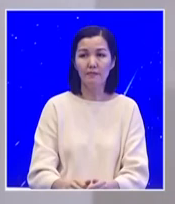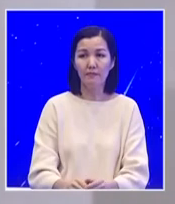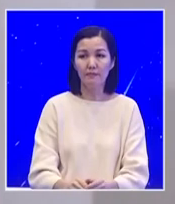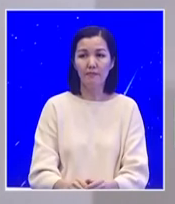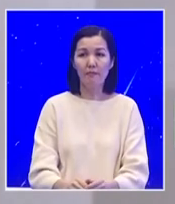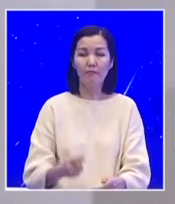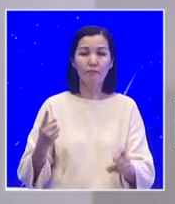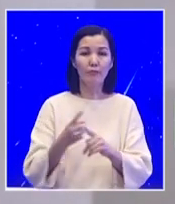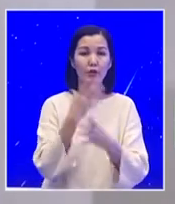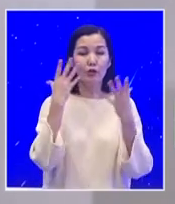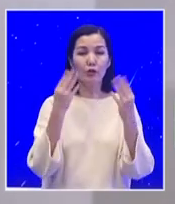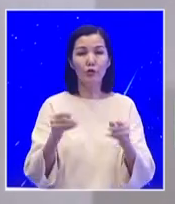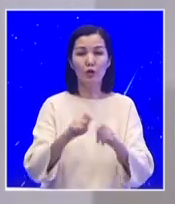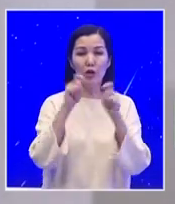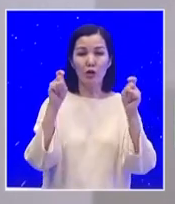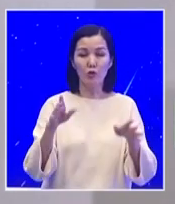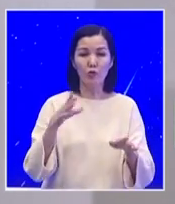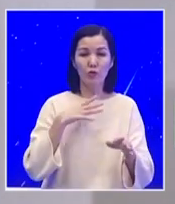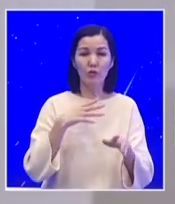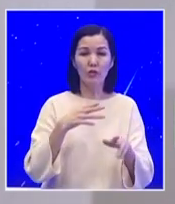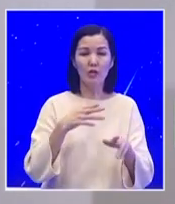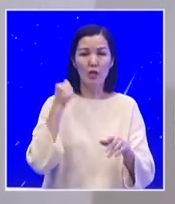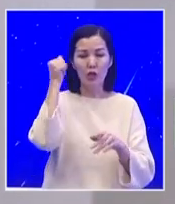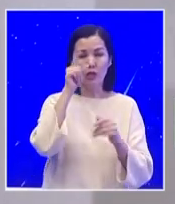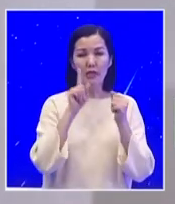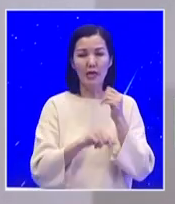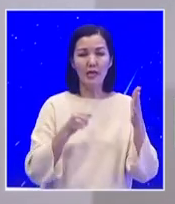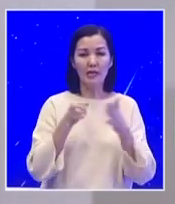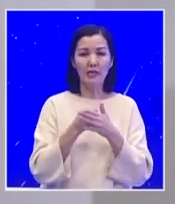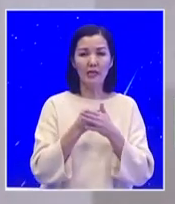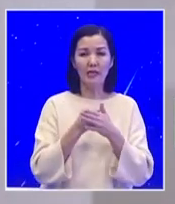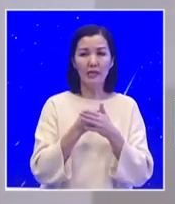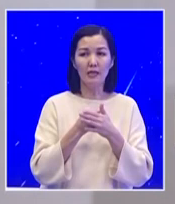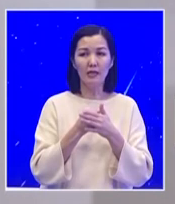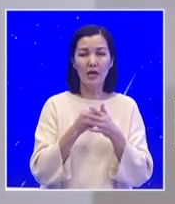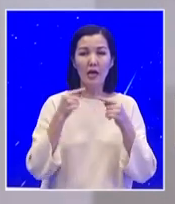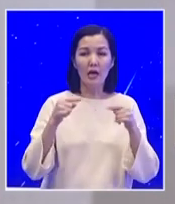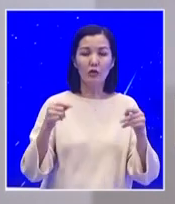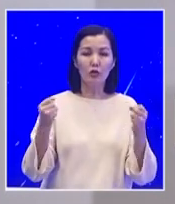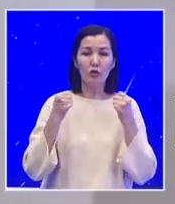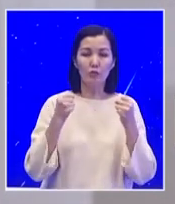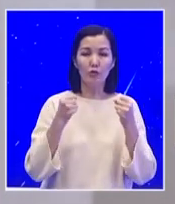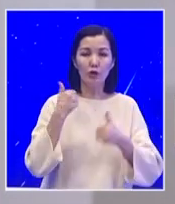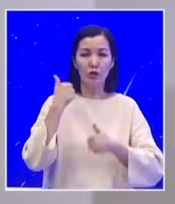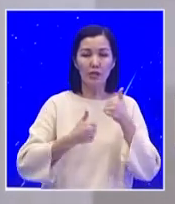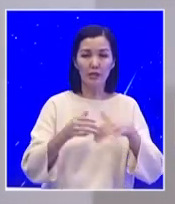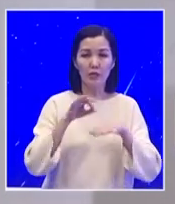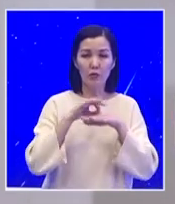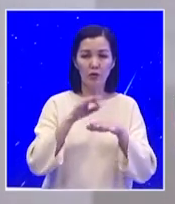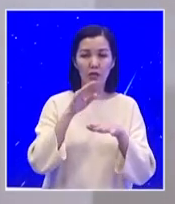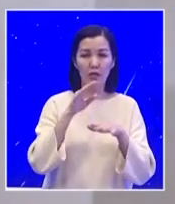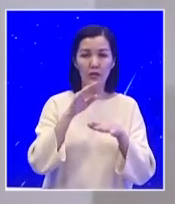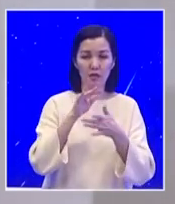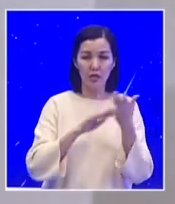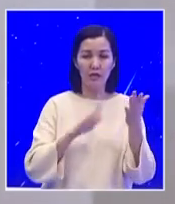бүгін бірінші күн ашылу болып жатыр. Әрине жылдың аяғына дейін бұл шаралар түрлі спорттың әр түрінен өтеді.